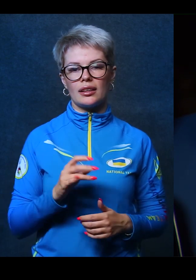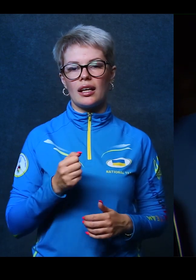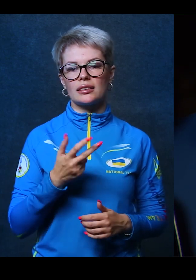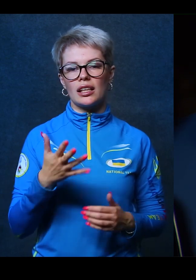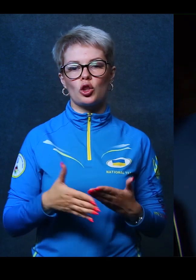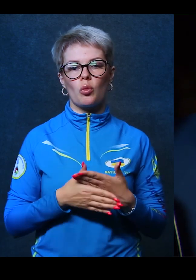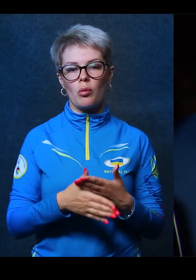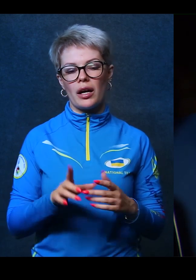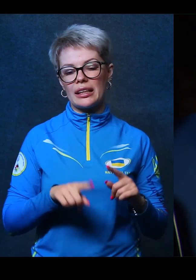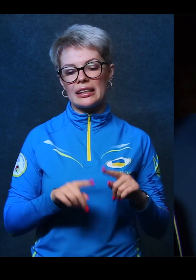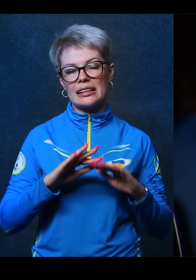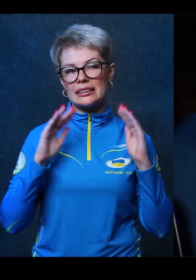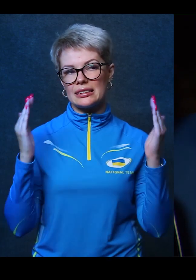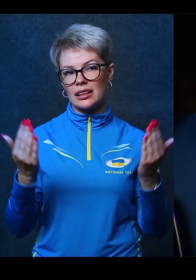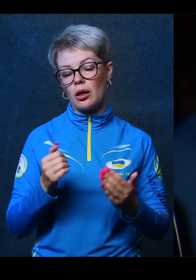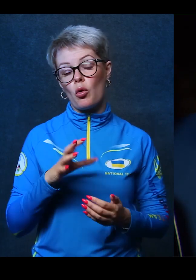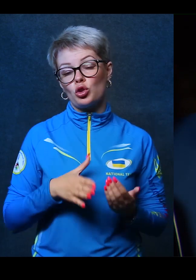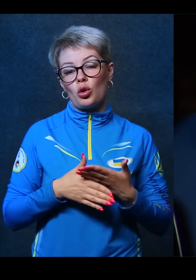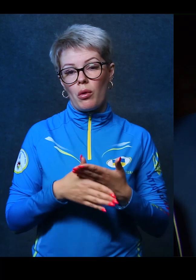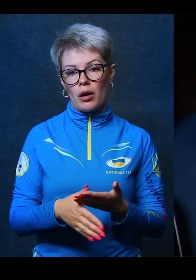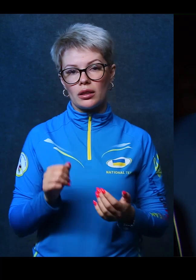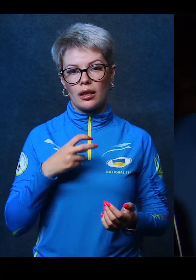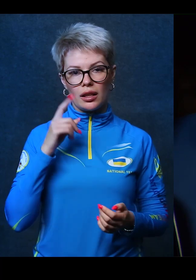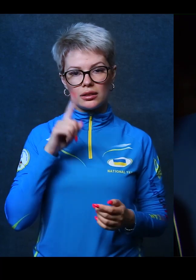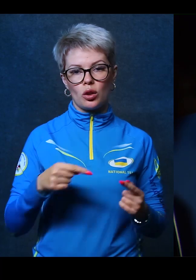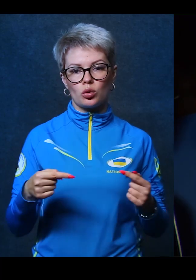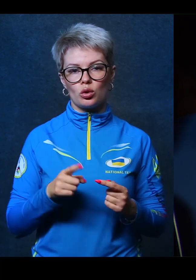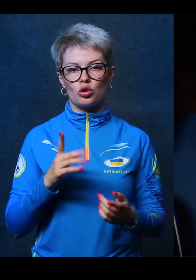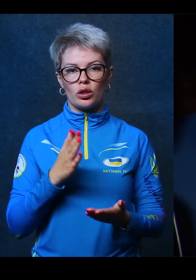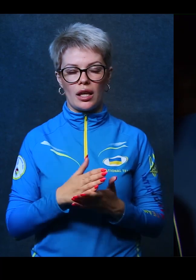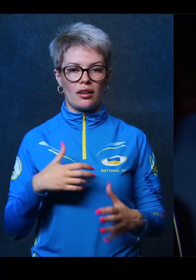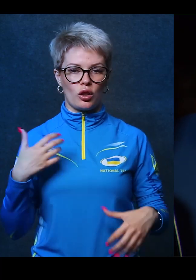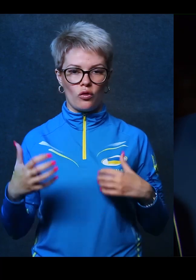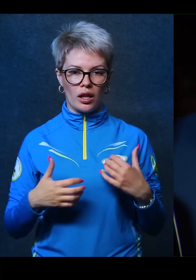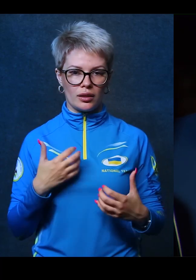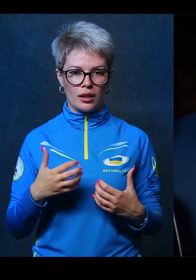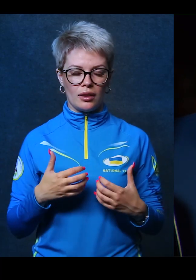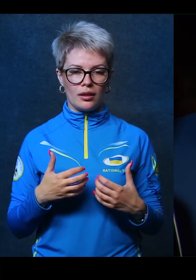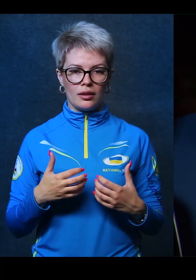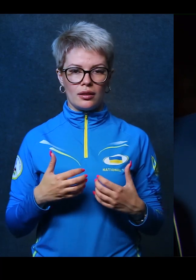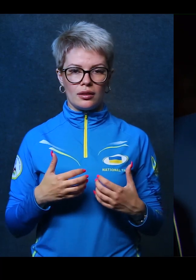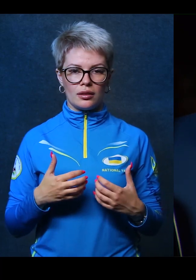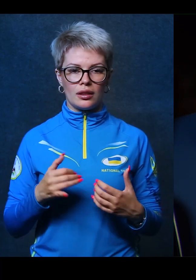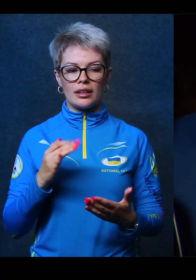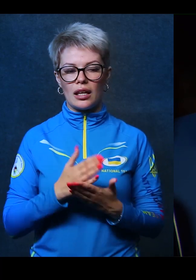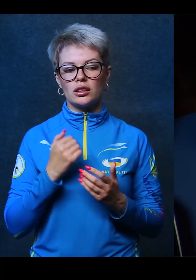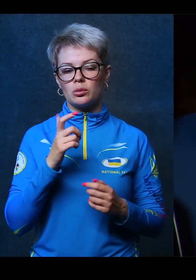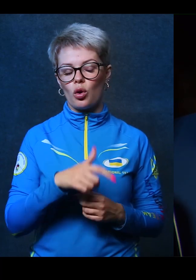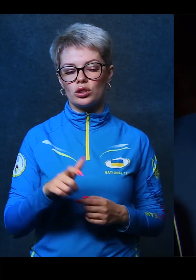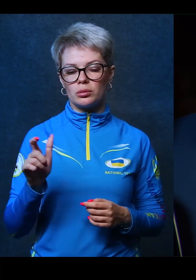наскільки допомагають рідні стіни, може й допомагають, але я знаю точно, що є хвилювання, і